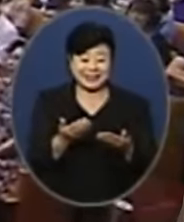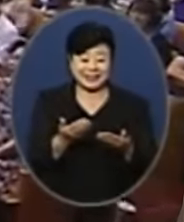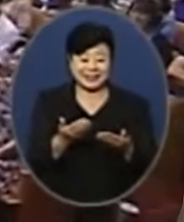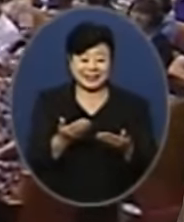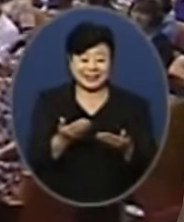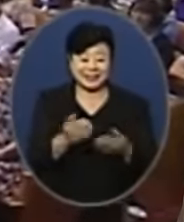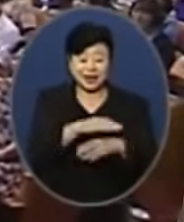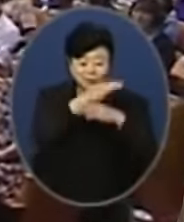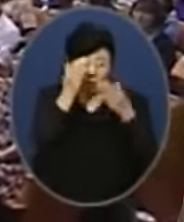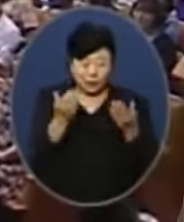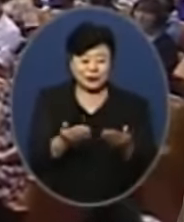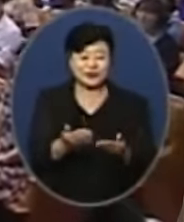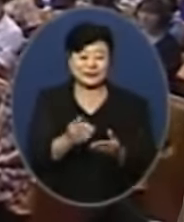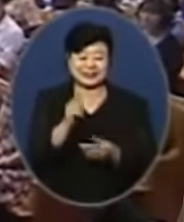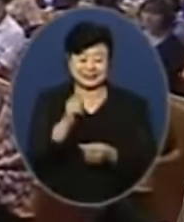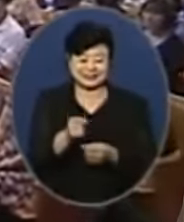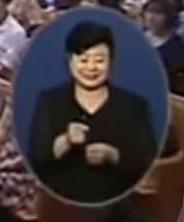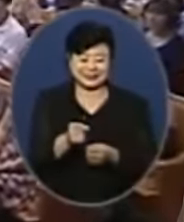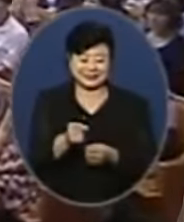모든 것이